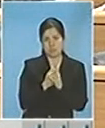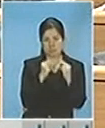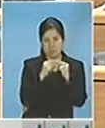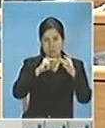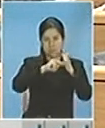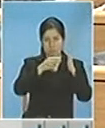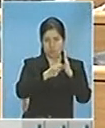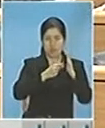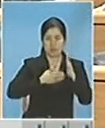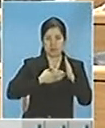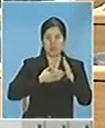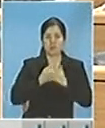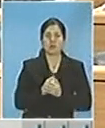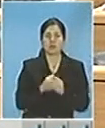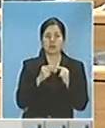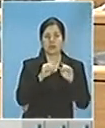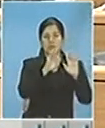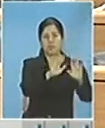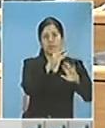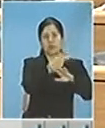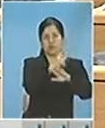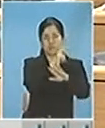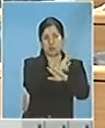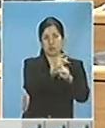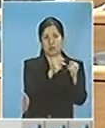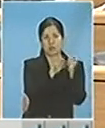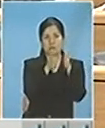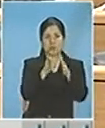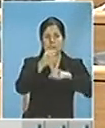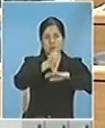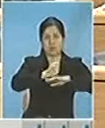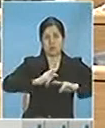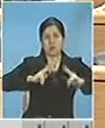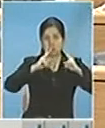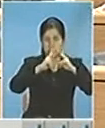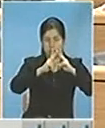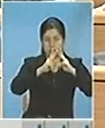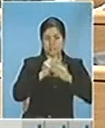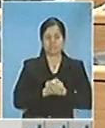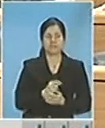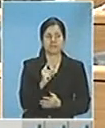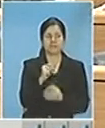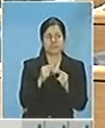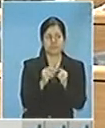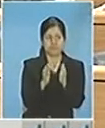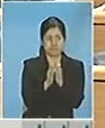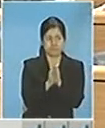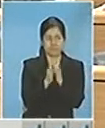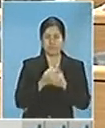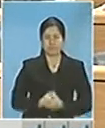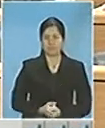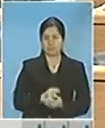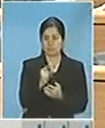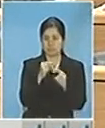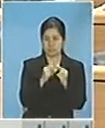องฝากท่านประธานผ่านไปถึงท่านรัฐมนตรีด้วยความเคารพค่ะและจะฝากท่านกรรม